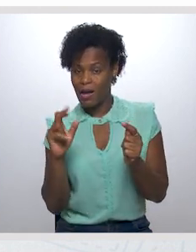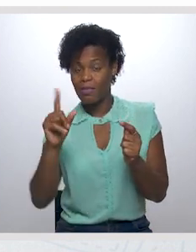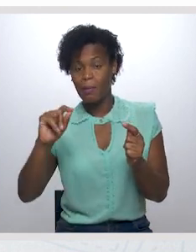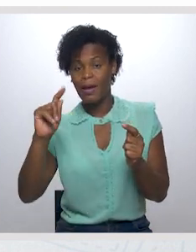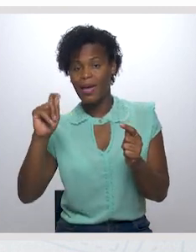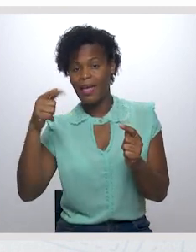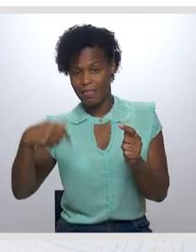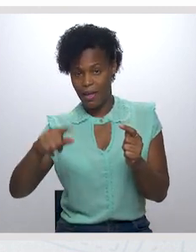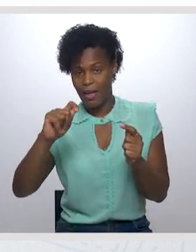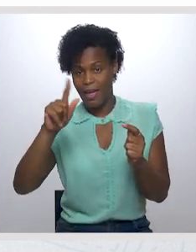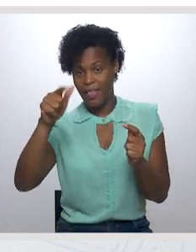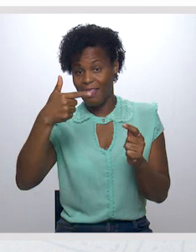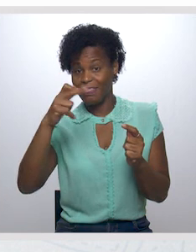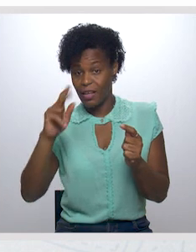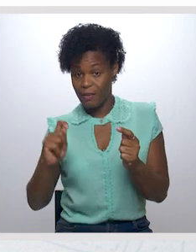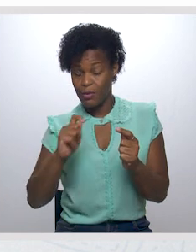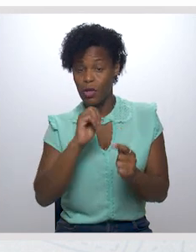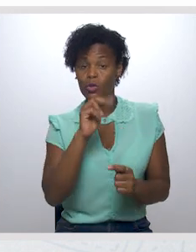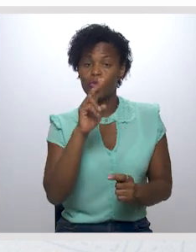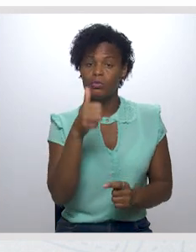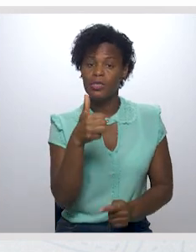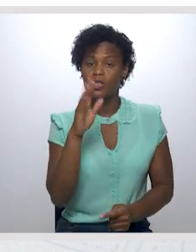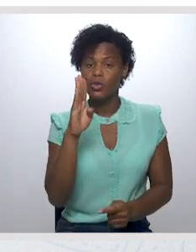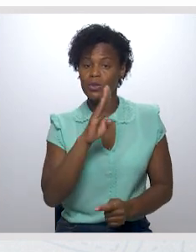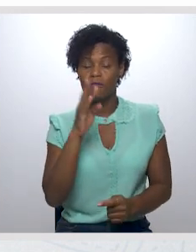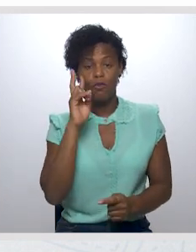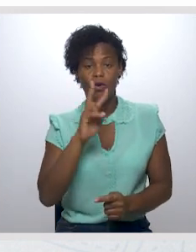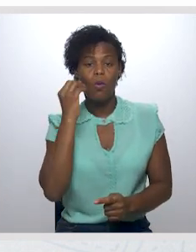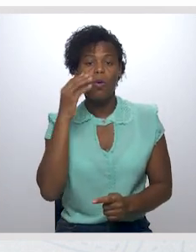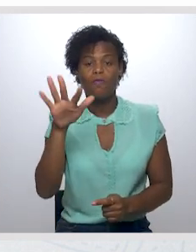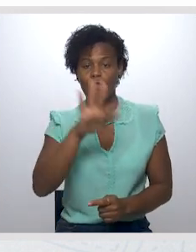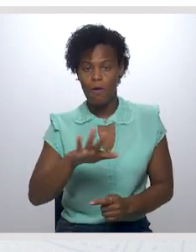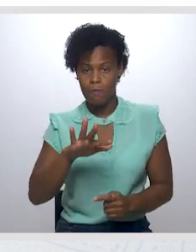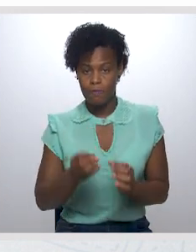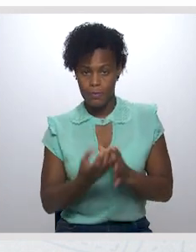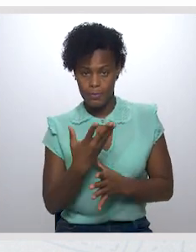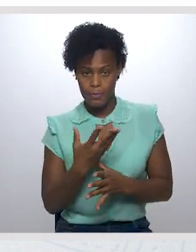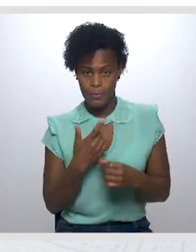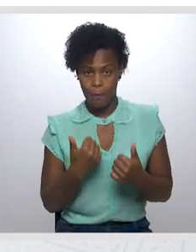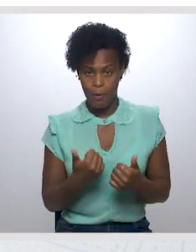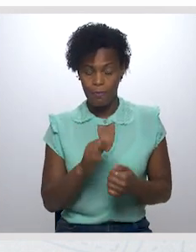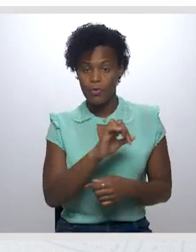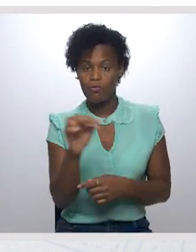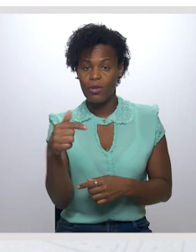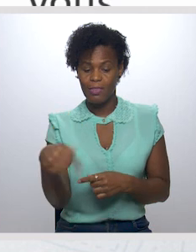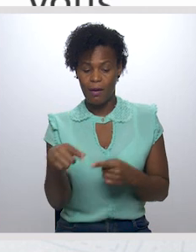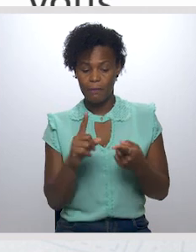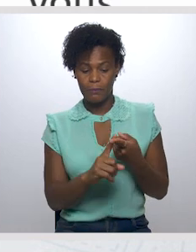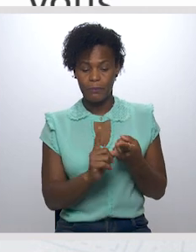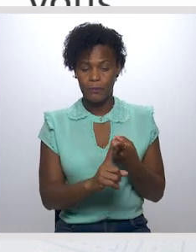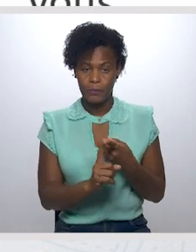et être au subjonctif et voyez leur formation. C'est bon? Vous avez